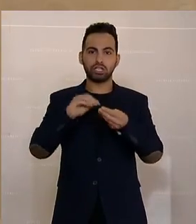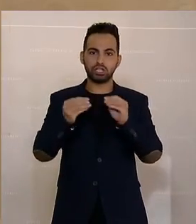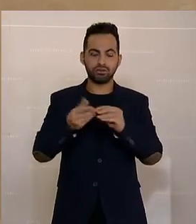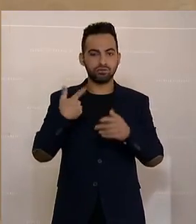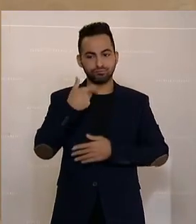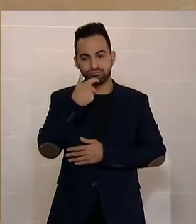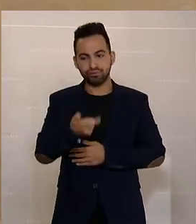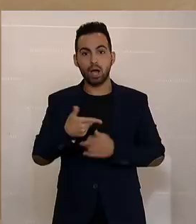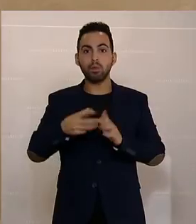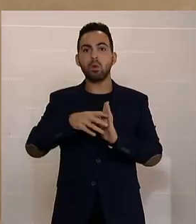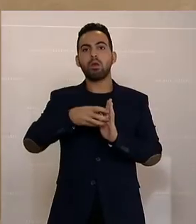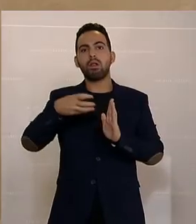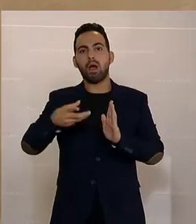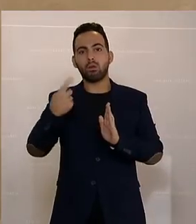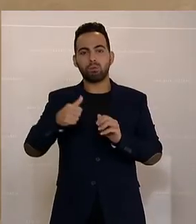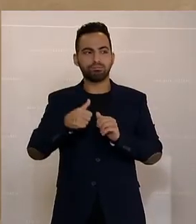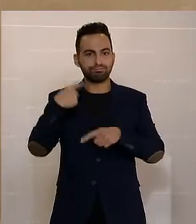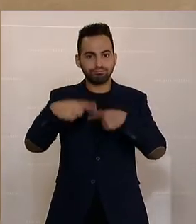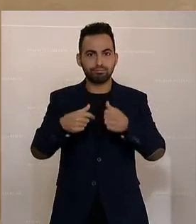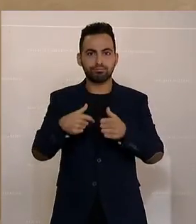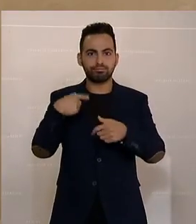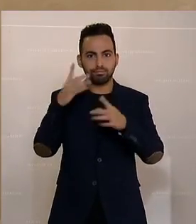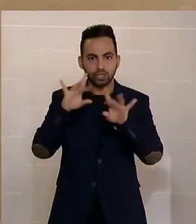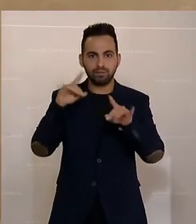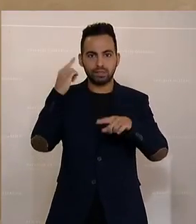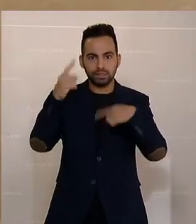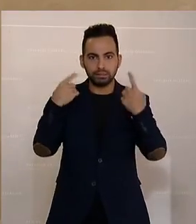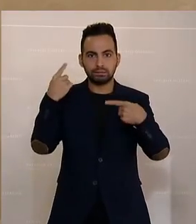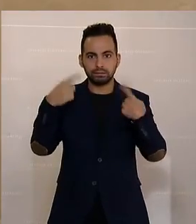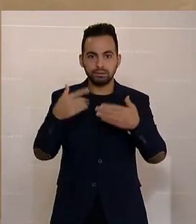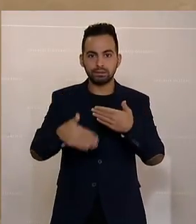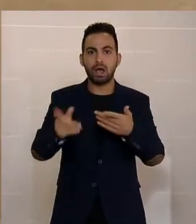noch länger begleiten. Umso mehr ist es, glaube ich, auch notwendig,